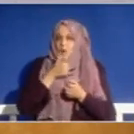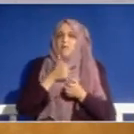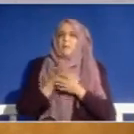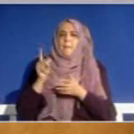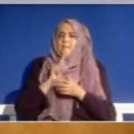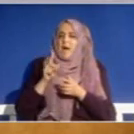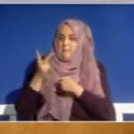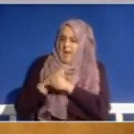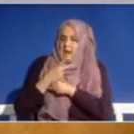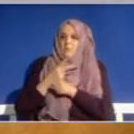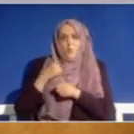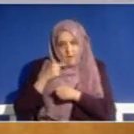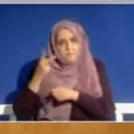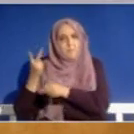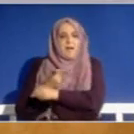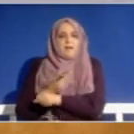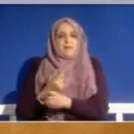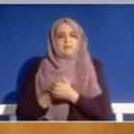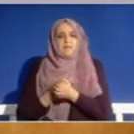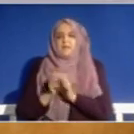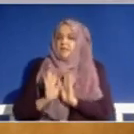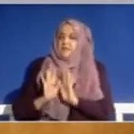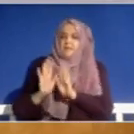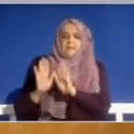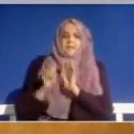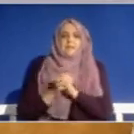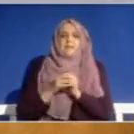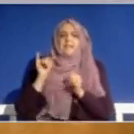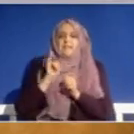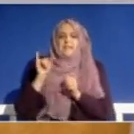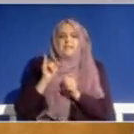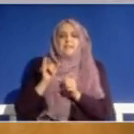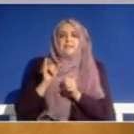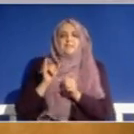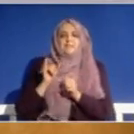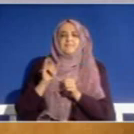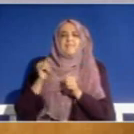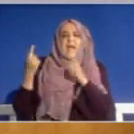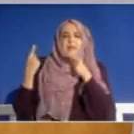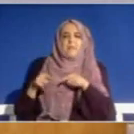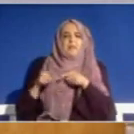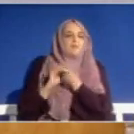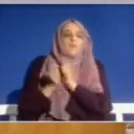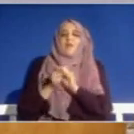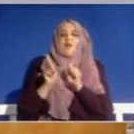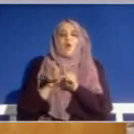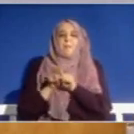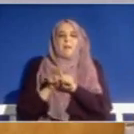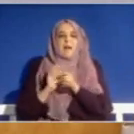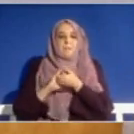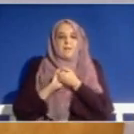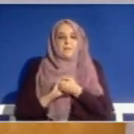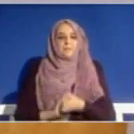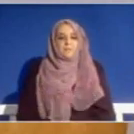نقابل الأذية بالأذية، ادفع بالتي هي أحسن، فإذا الذي بينك وبينها عداوة كأنه ولي حميم. طيب شيخ،